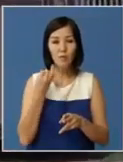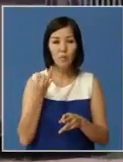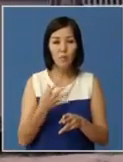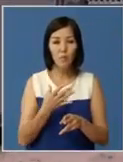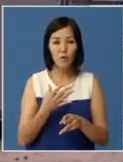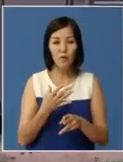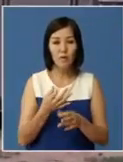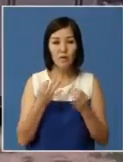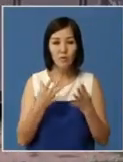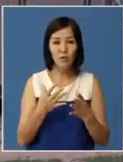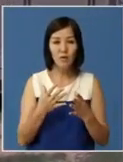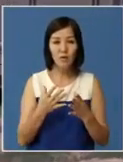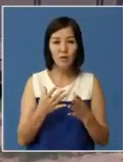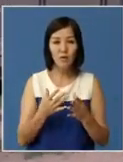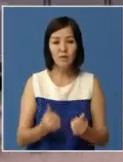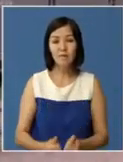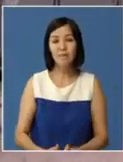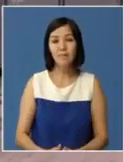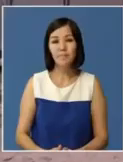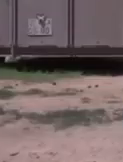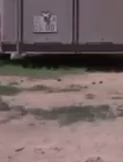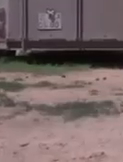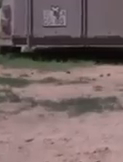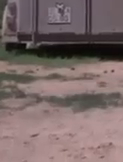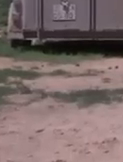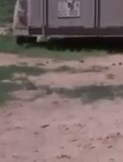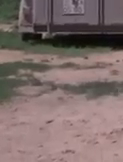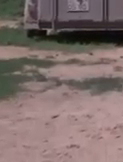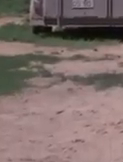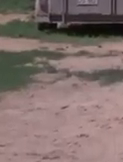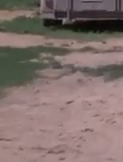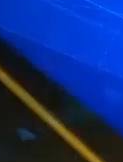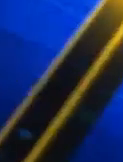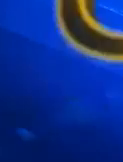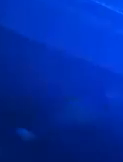атқамінер азаматтары көп болсын. Медет Жұмабаев, Нәдір Хамзин, Жетісу телеарнасы.